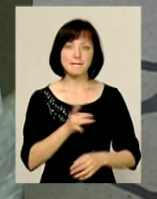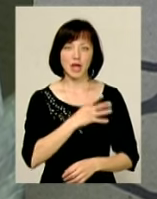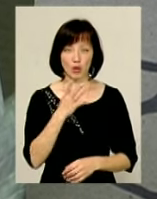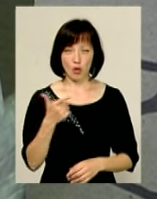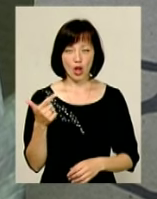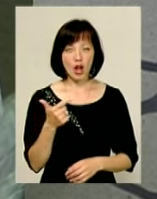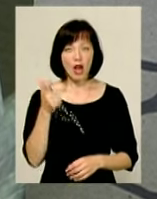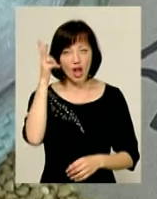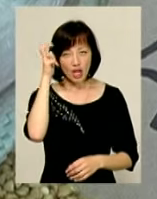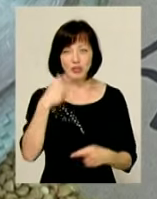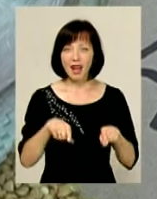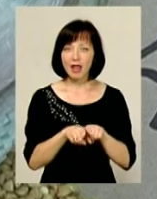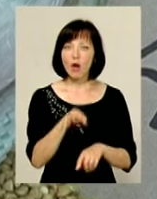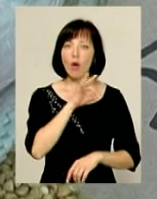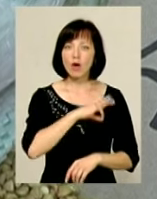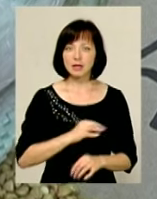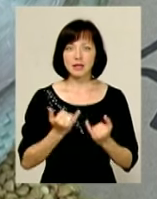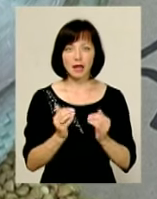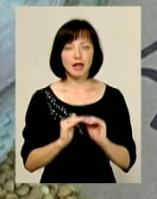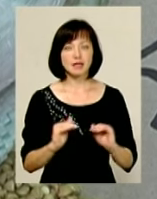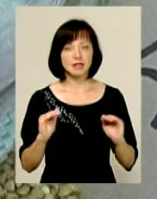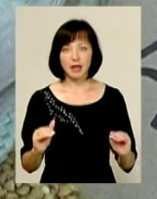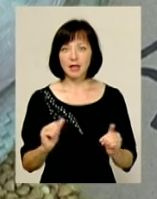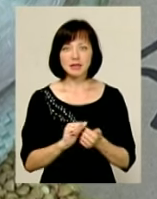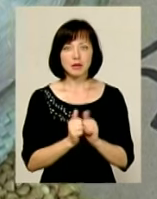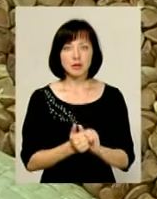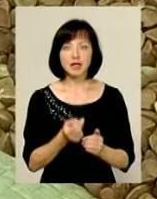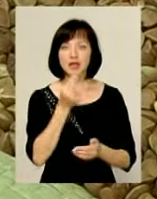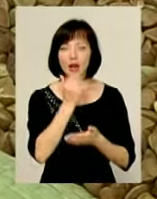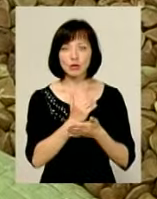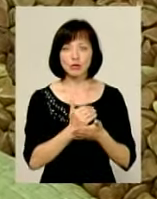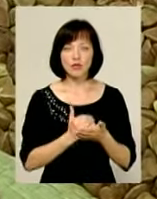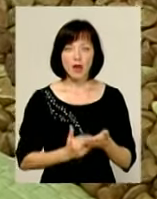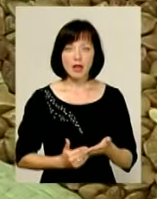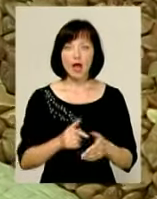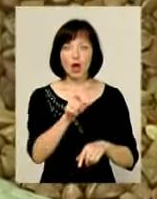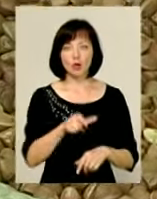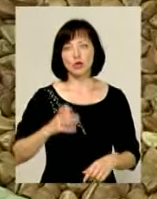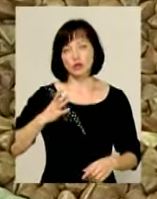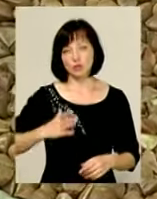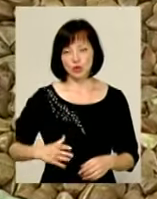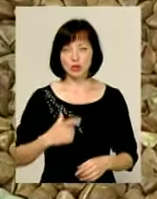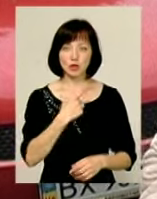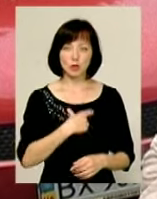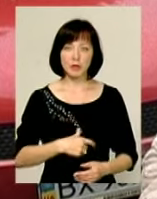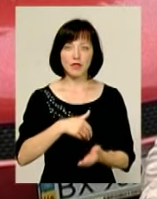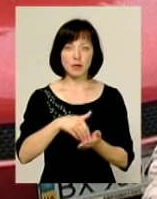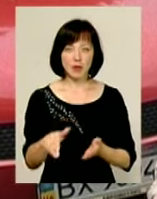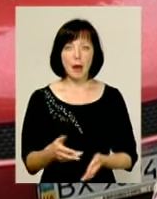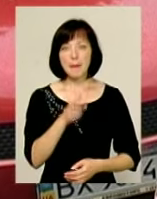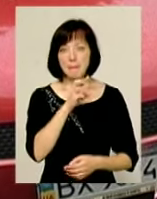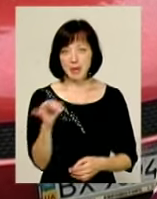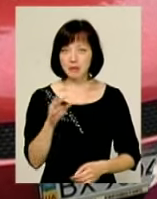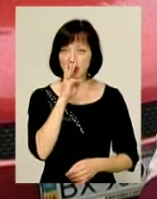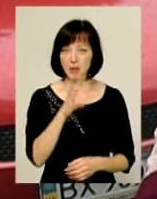Тож не дивно, що такій корисній, зокрема для дітей та незамінній в дієтичному харчуванні кропі люди змушені собі відмовляти. Якщо би